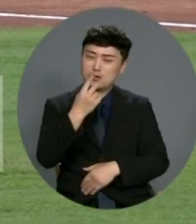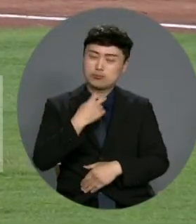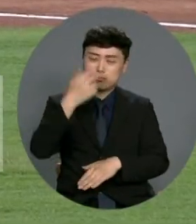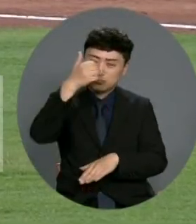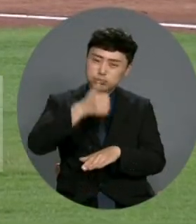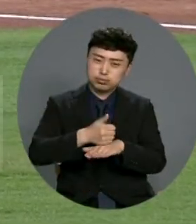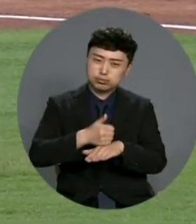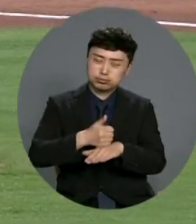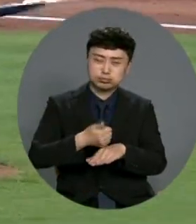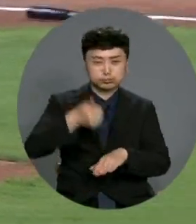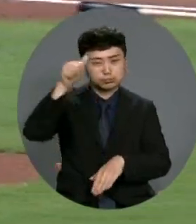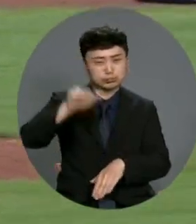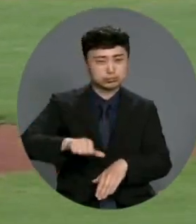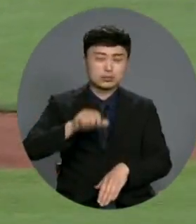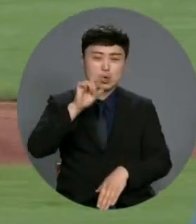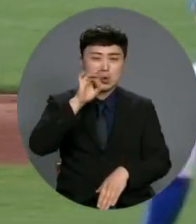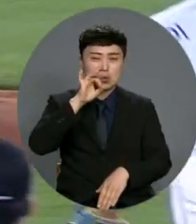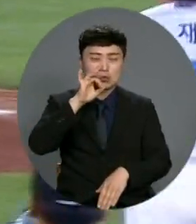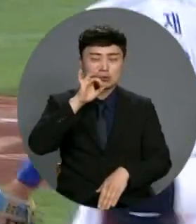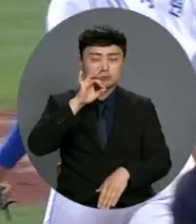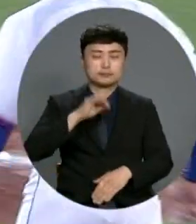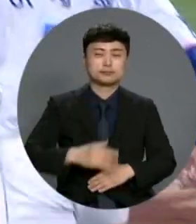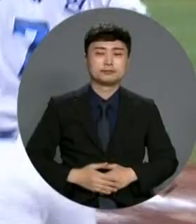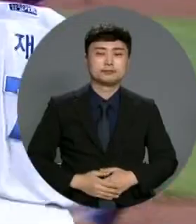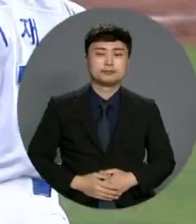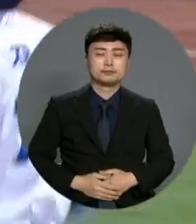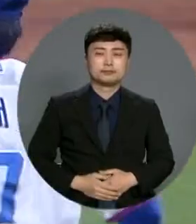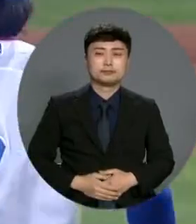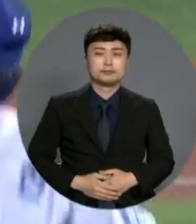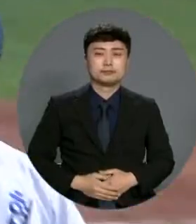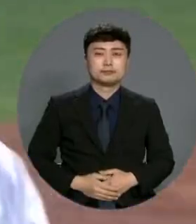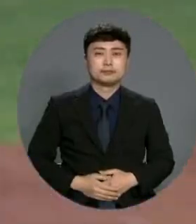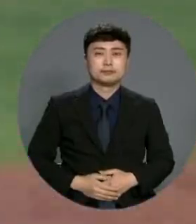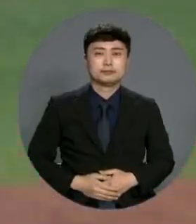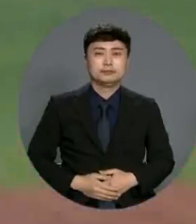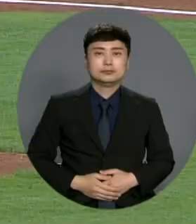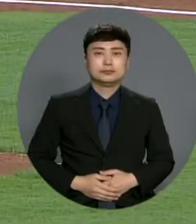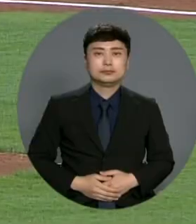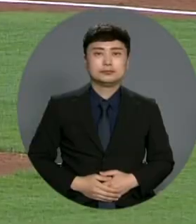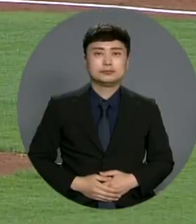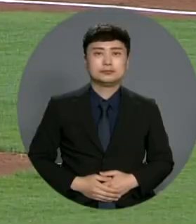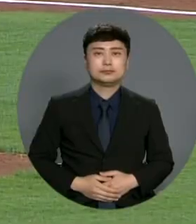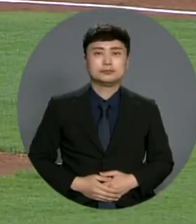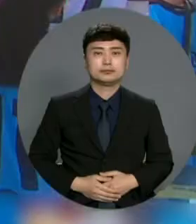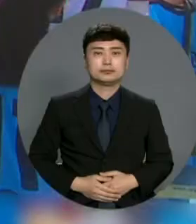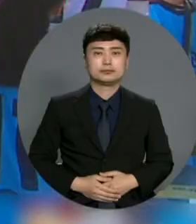결과로 돌아올지 관심이 모아집니다. 지금까지 대구 삼성 라이온즈 파크에서 MBC 뉴스 서건입니다.